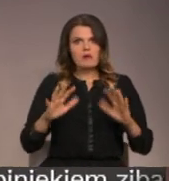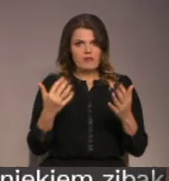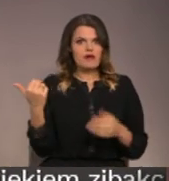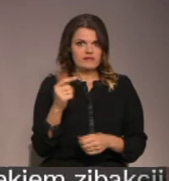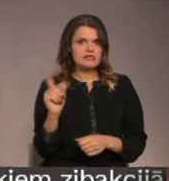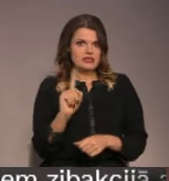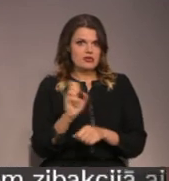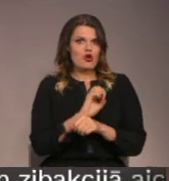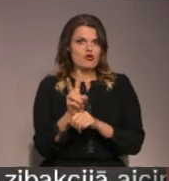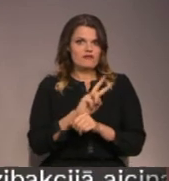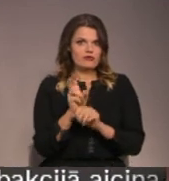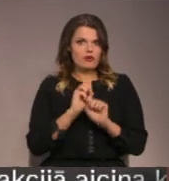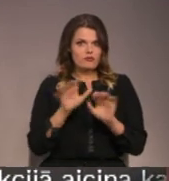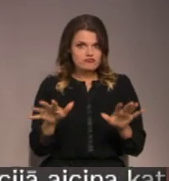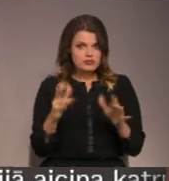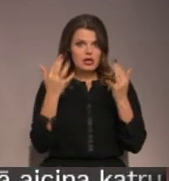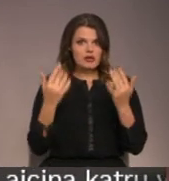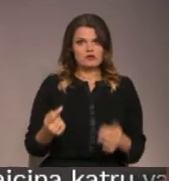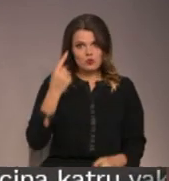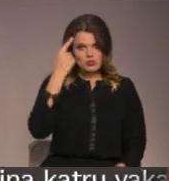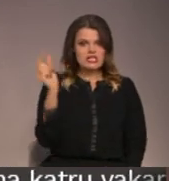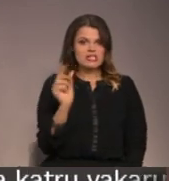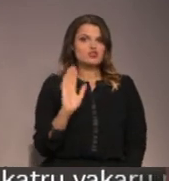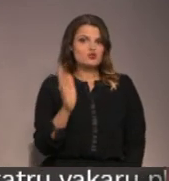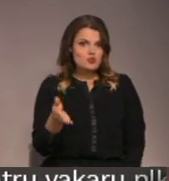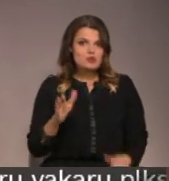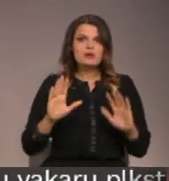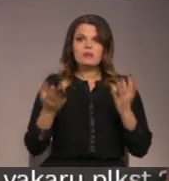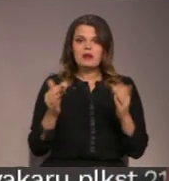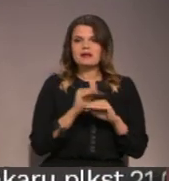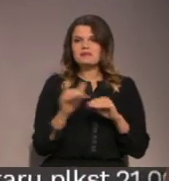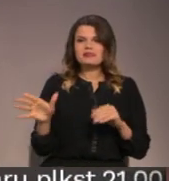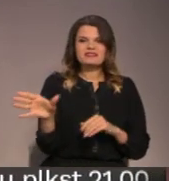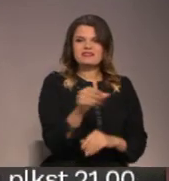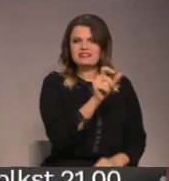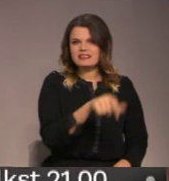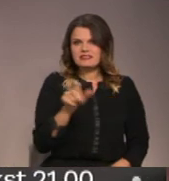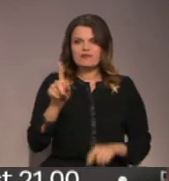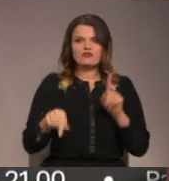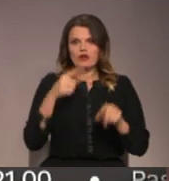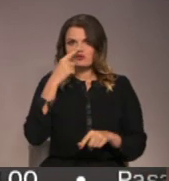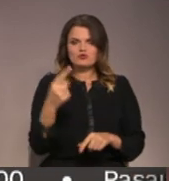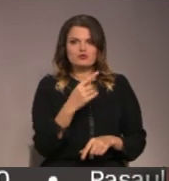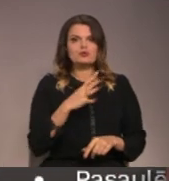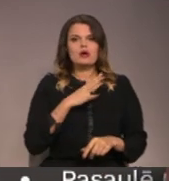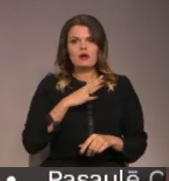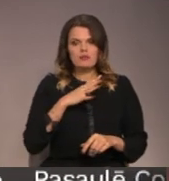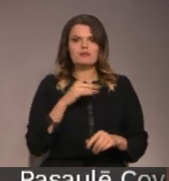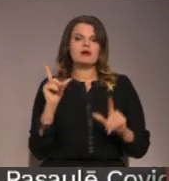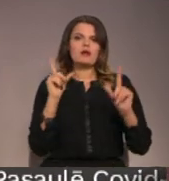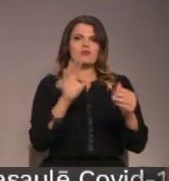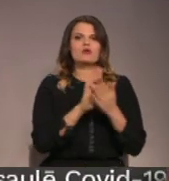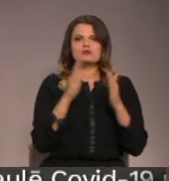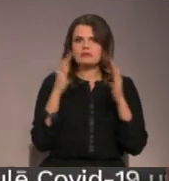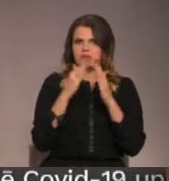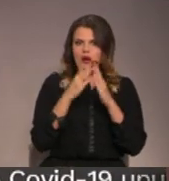nav COVID-19 pozitīvi. To rezultāti drīz būs zināmi, bet pilnīgi visiem no viņiem dažu stundu laikā bija jāsasniedz savas